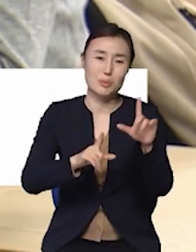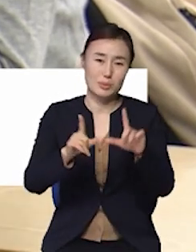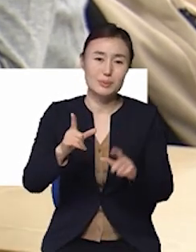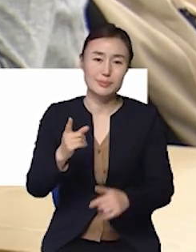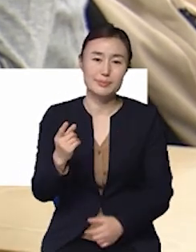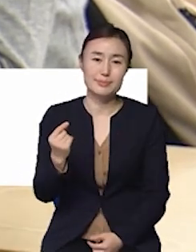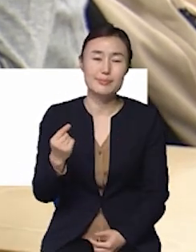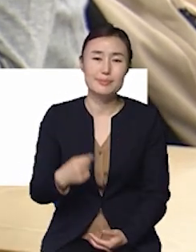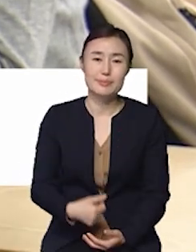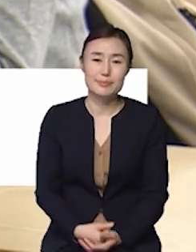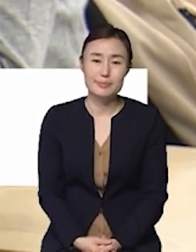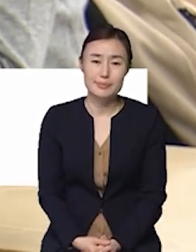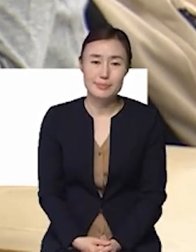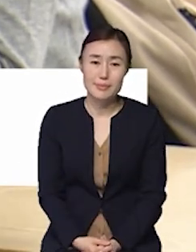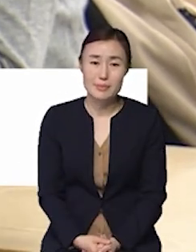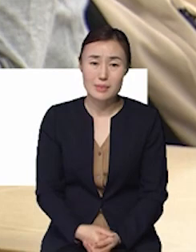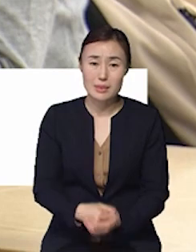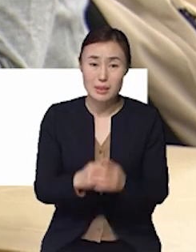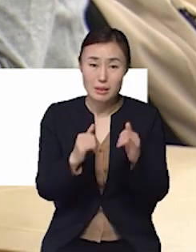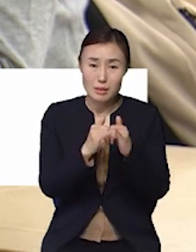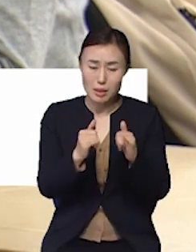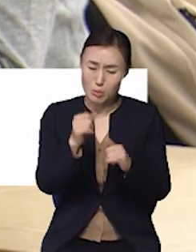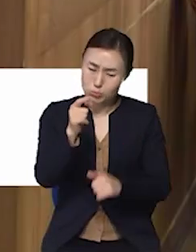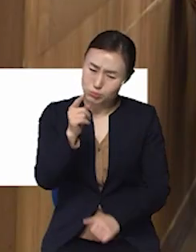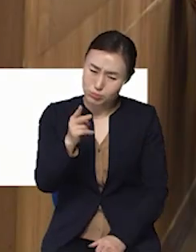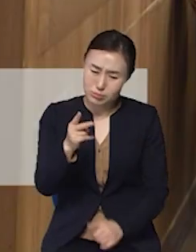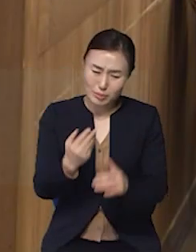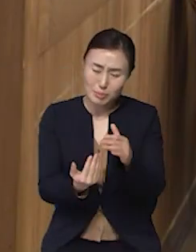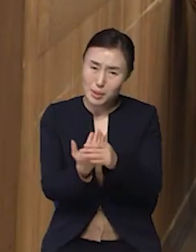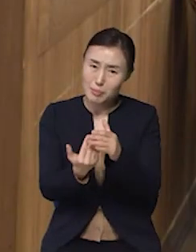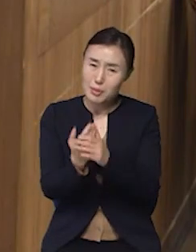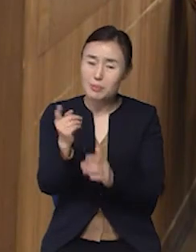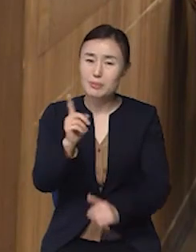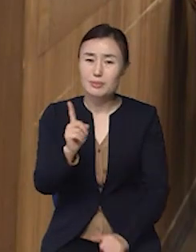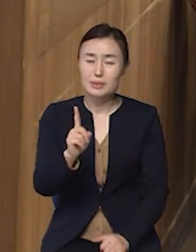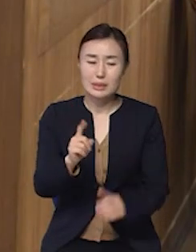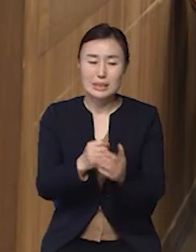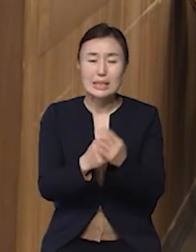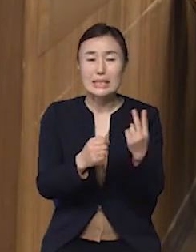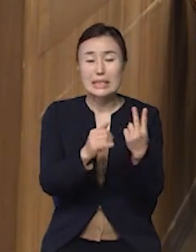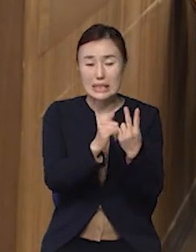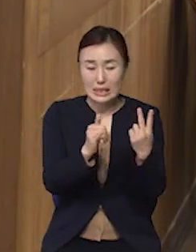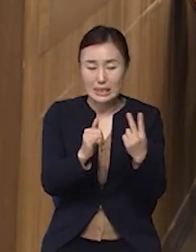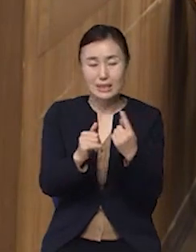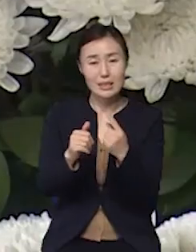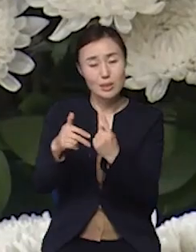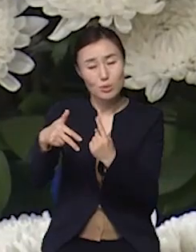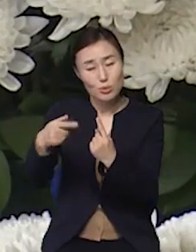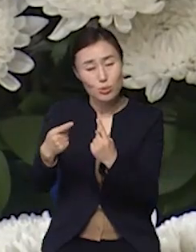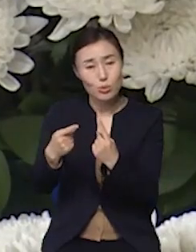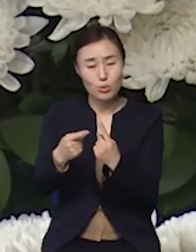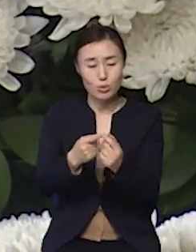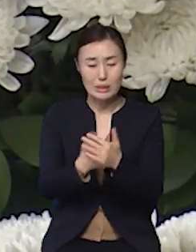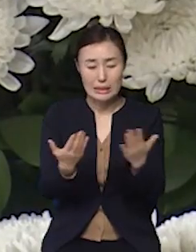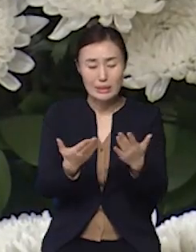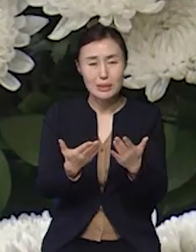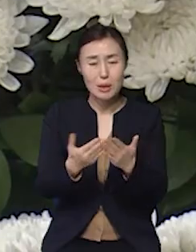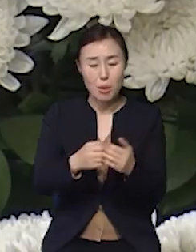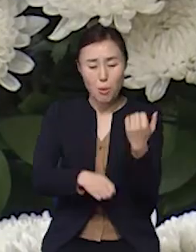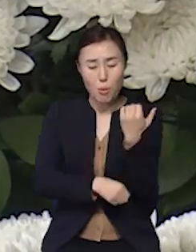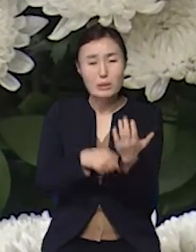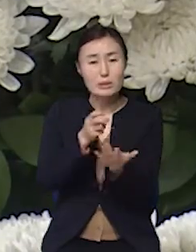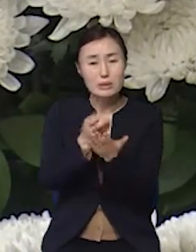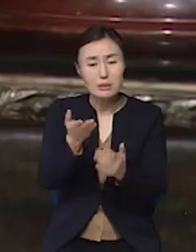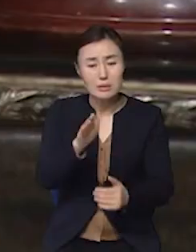구부러지고. 은행실에 있었으면 손을 정말 안 다쳤겠어요. 2인 1조 근무가 원칙이지만 사고 당시 A씨 인근에